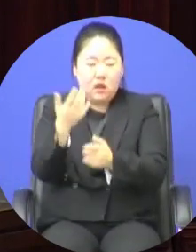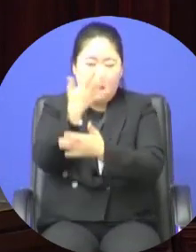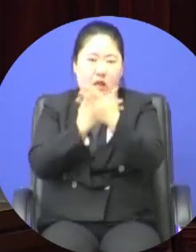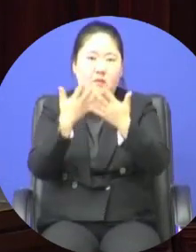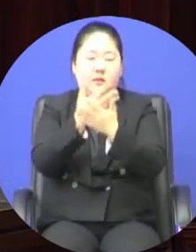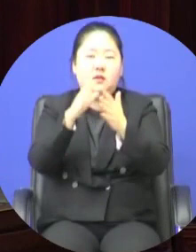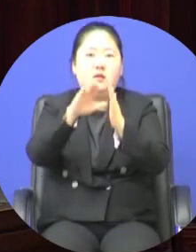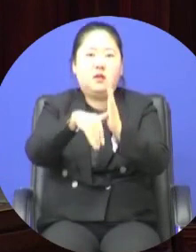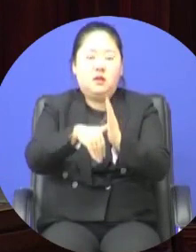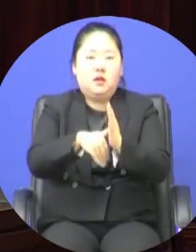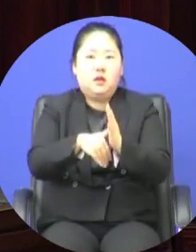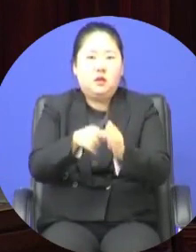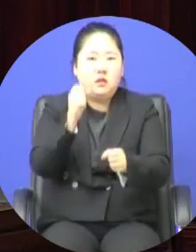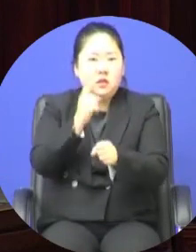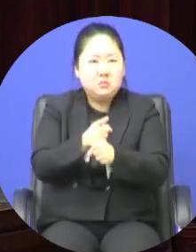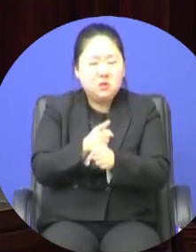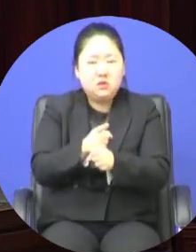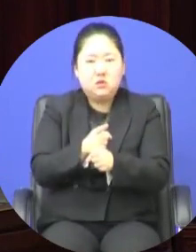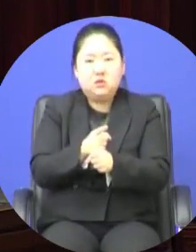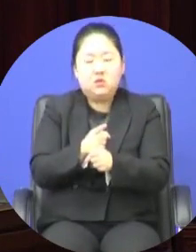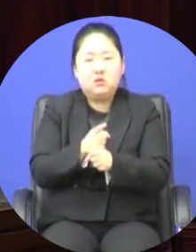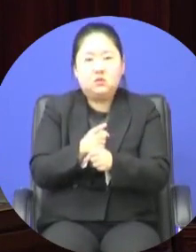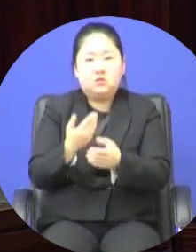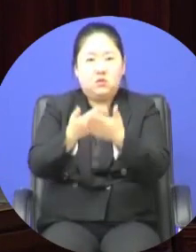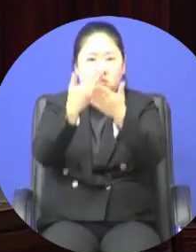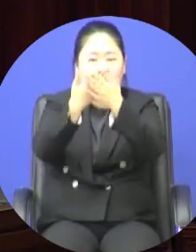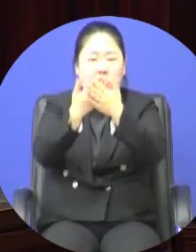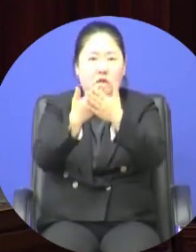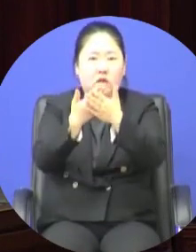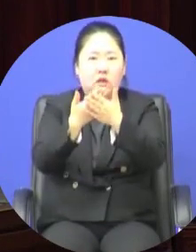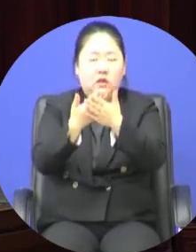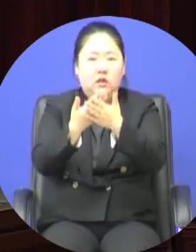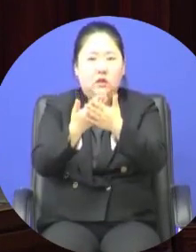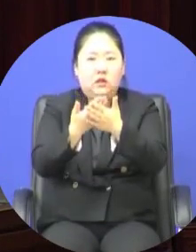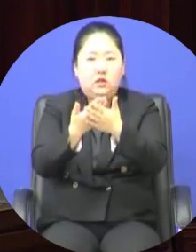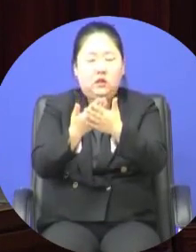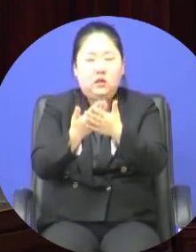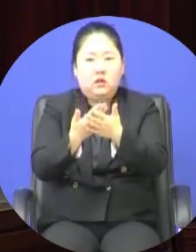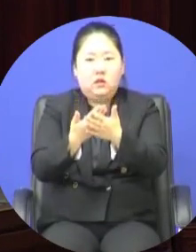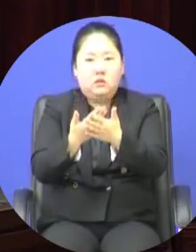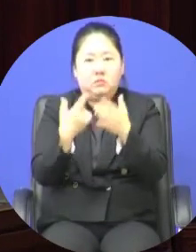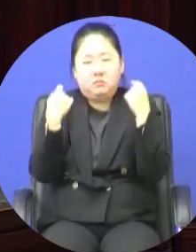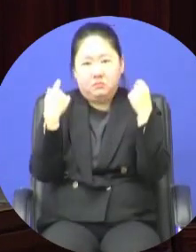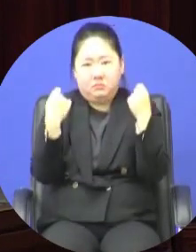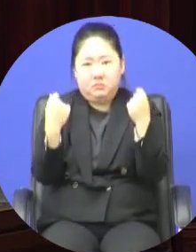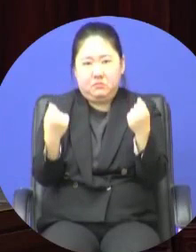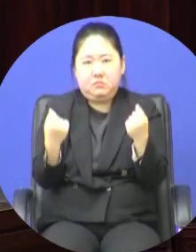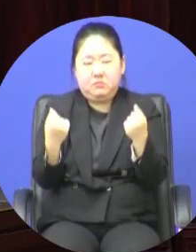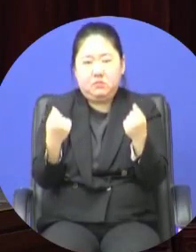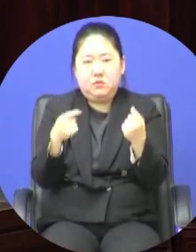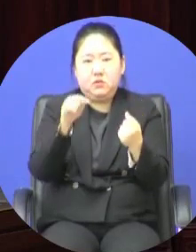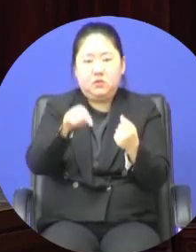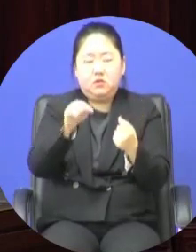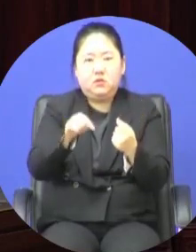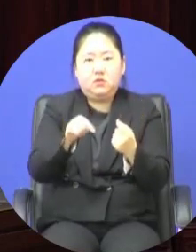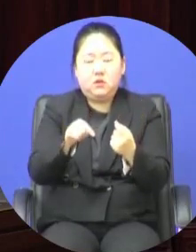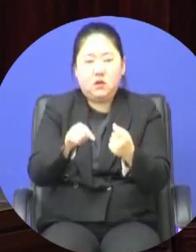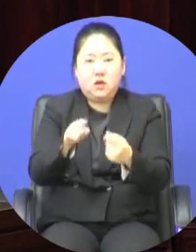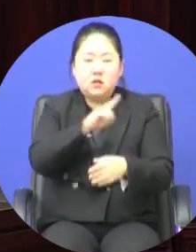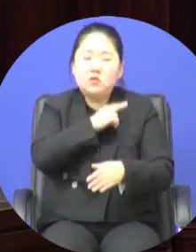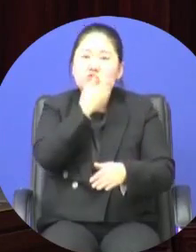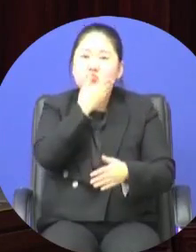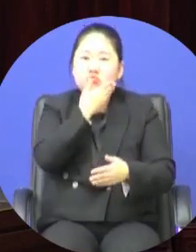시대에 이미 고착화된 저성장 사회에서 도시의 존망을 결정짓는 가장 중요한 변수는 바로